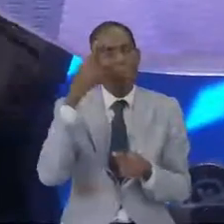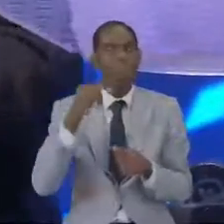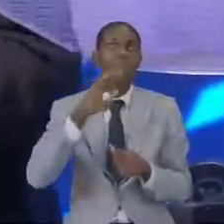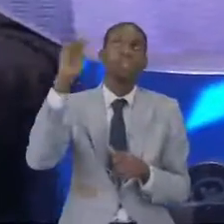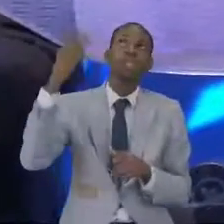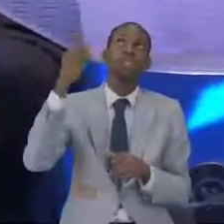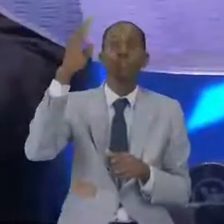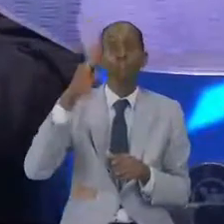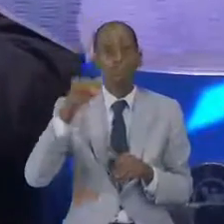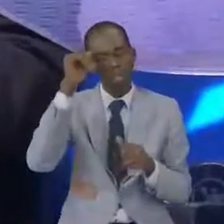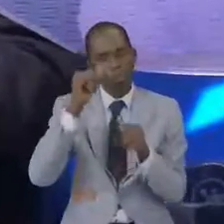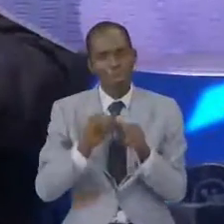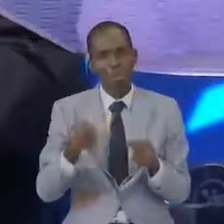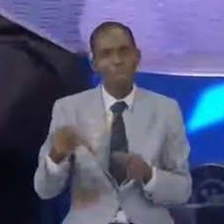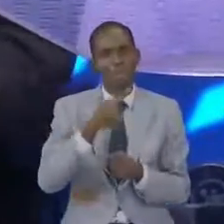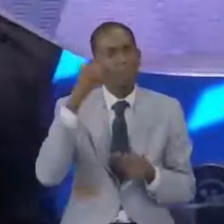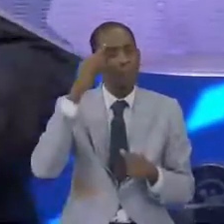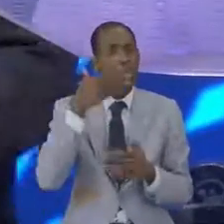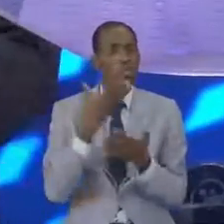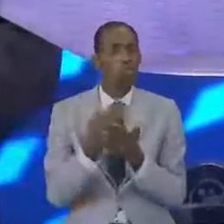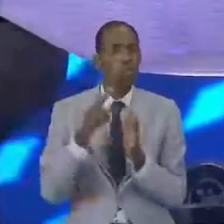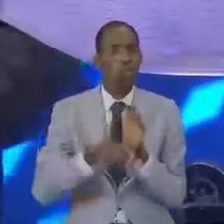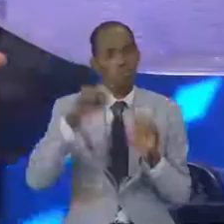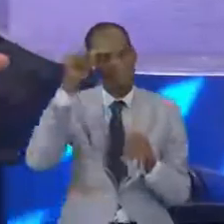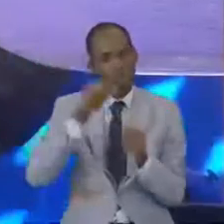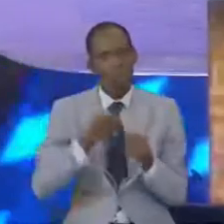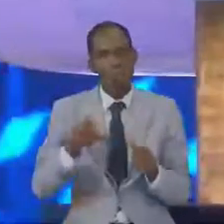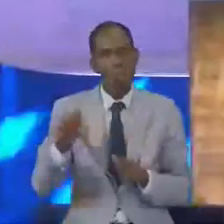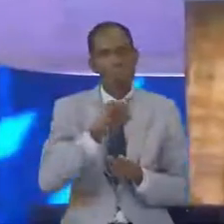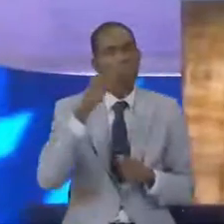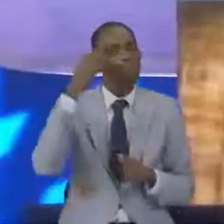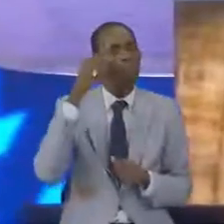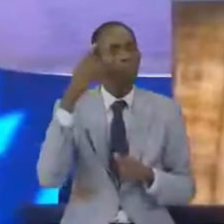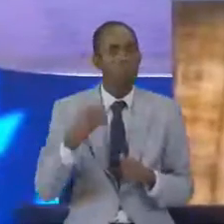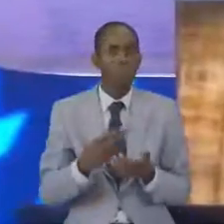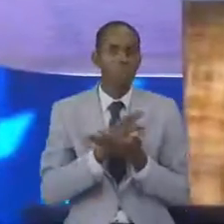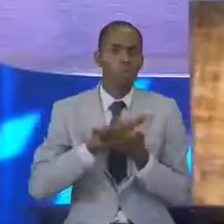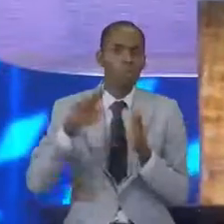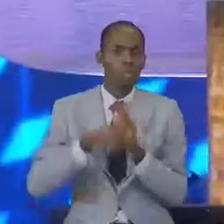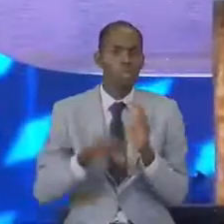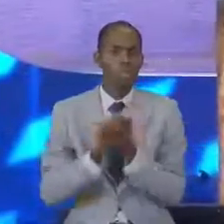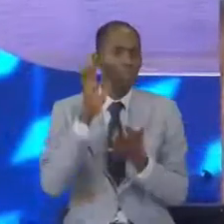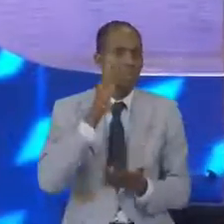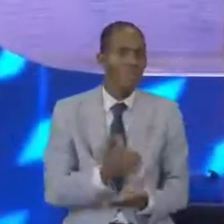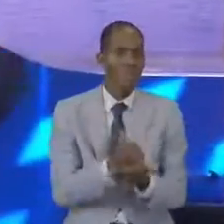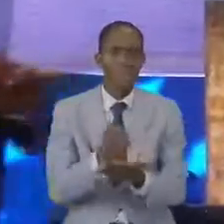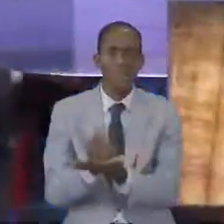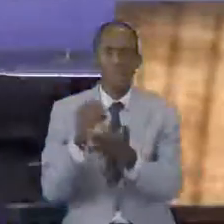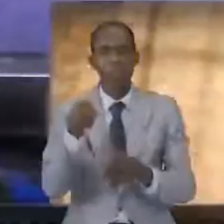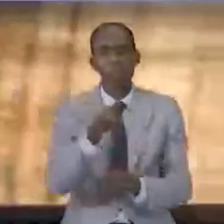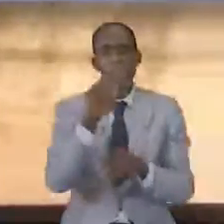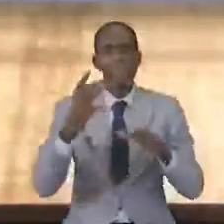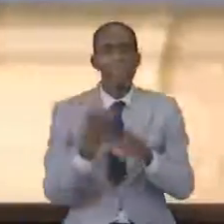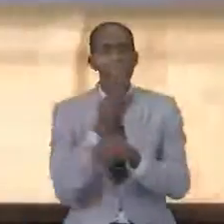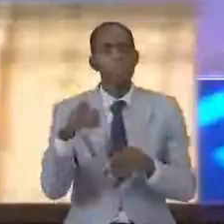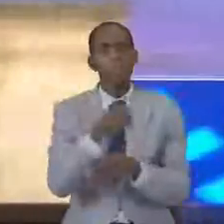rappellera de par l'Évangile tu rappelles de pour la bonté tu te rappelles de pour les bonnes choses de Dieu qui pourront les